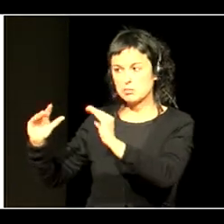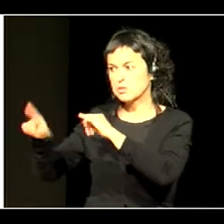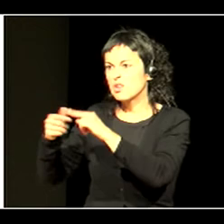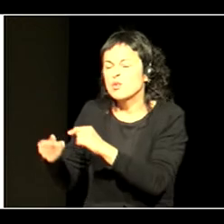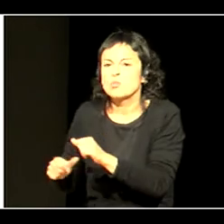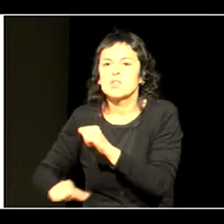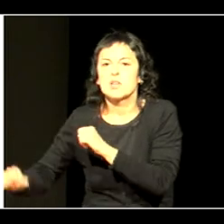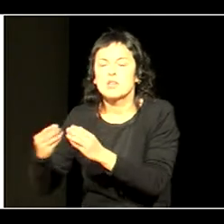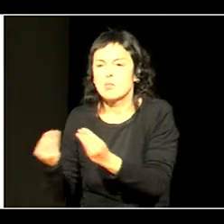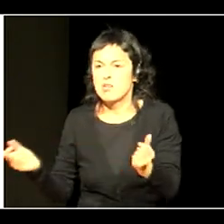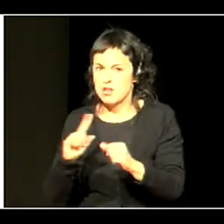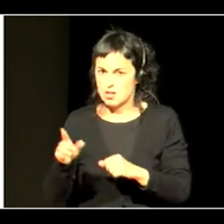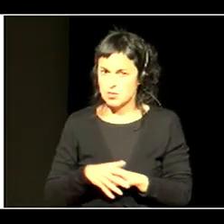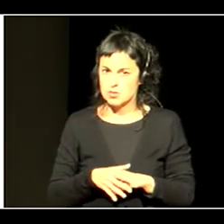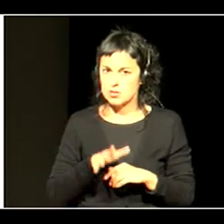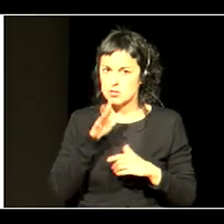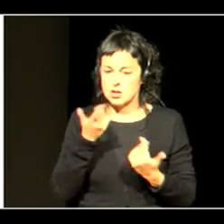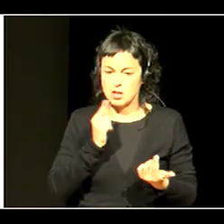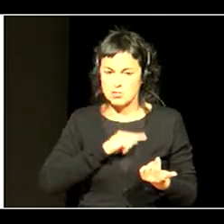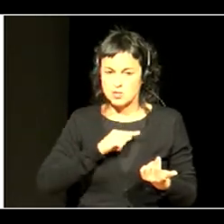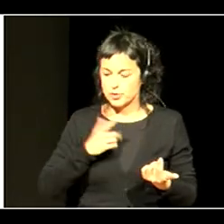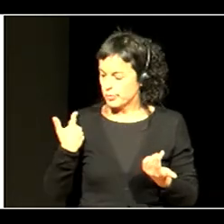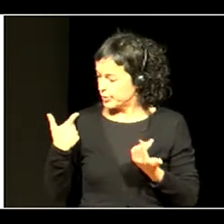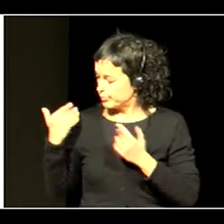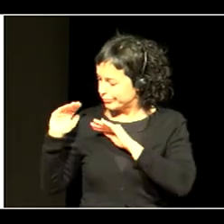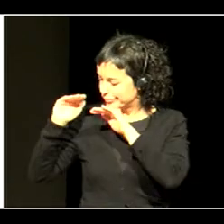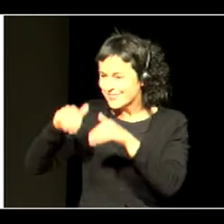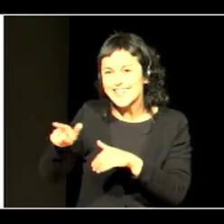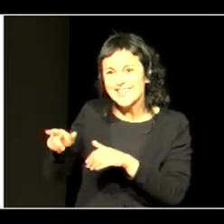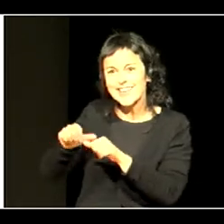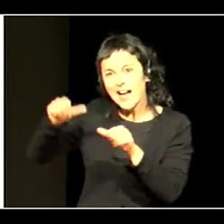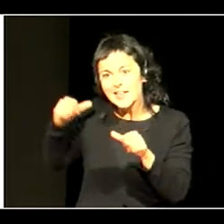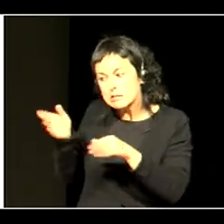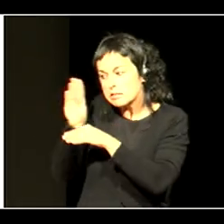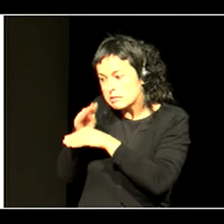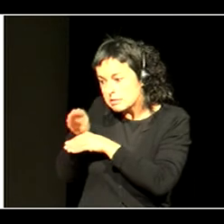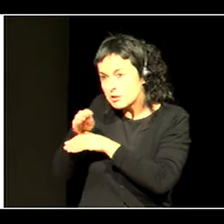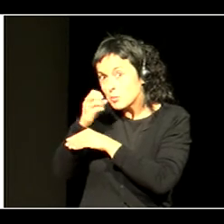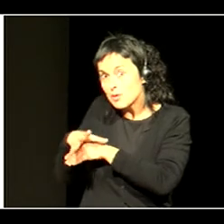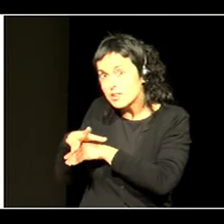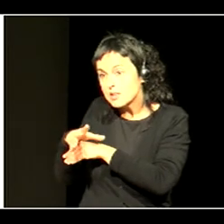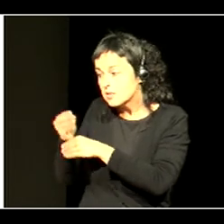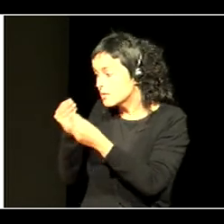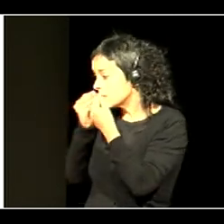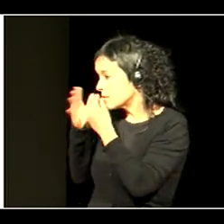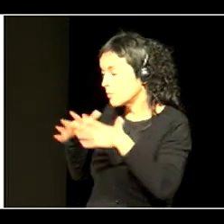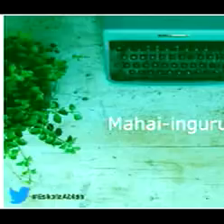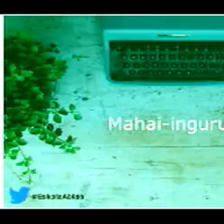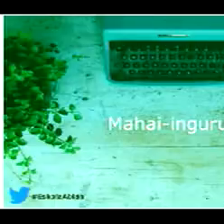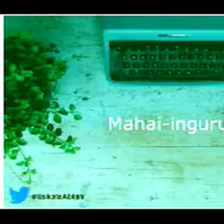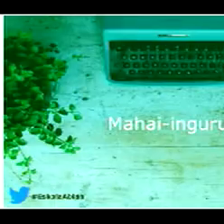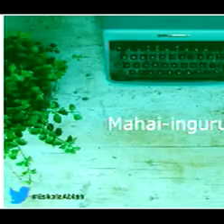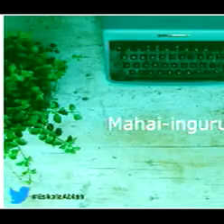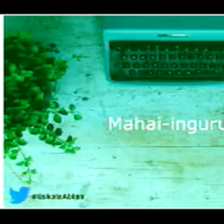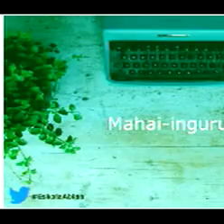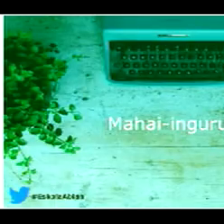ere nik sentitzen dut bajoi bat bezala egon dela, beraieko sondo zaindu dute aurtsori, eta nik hartu egin dut orain, taldu da